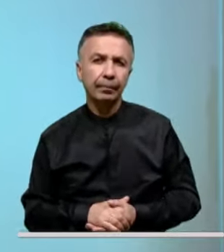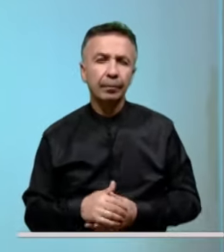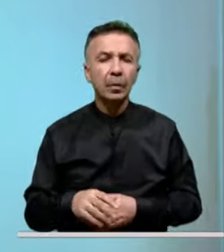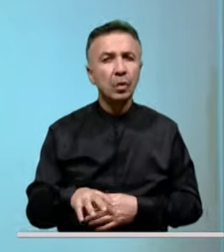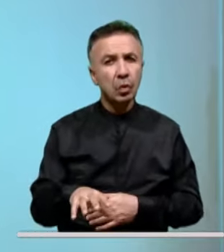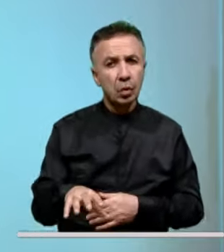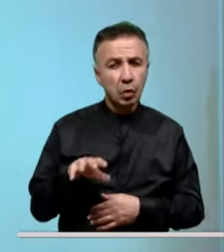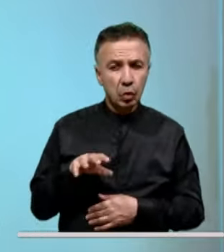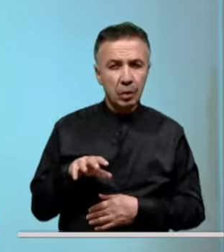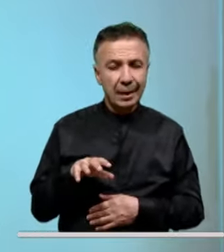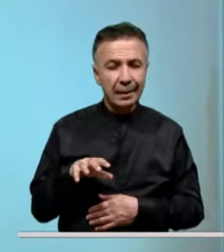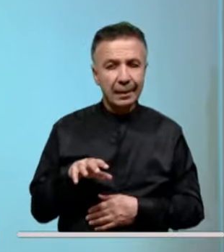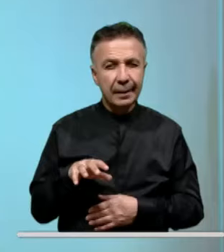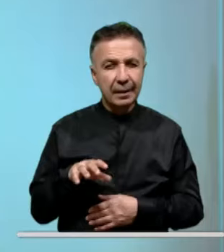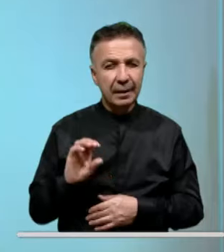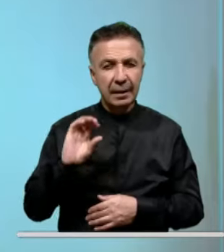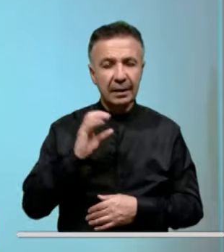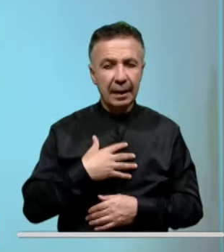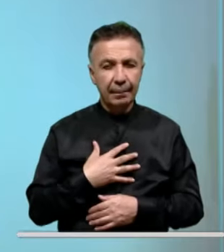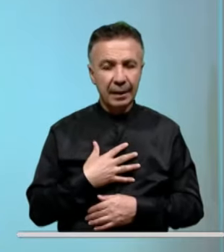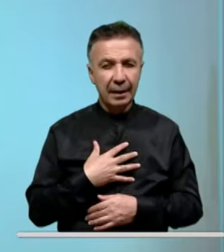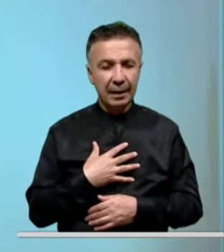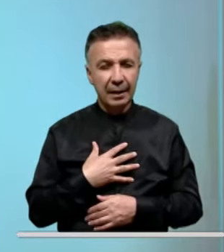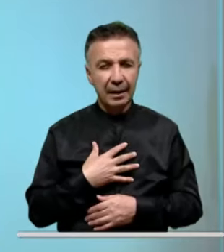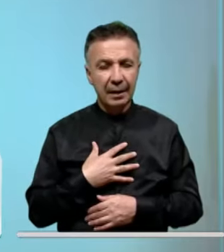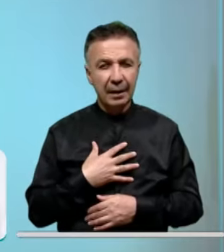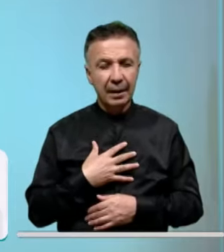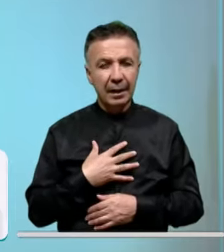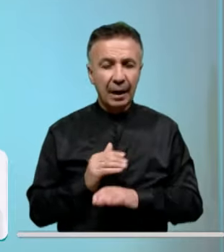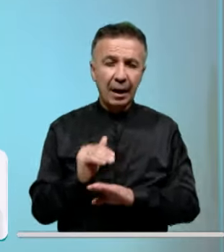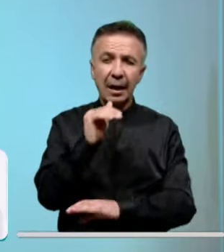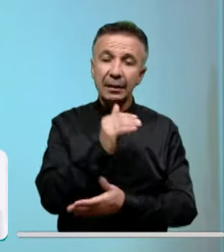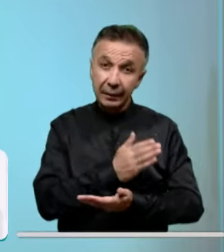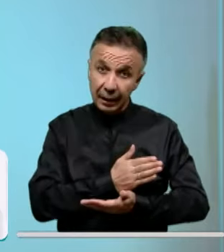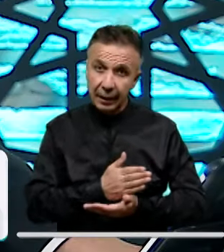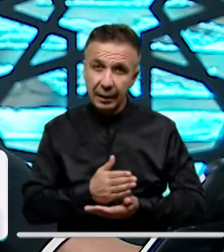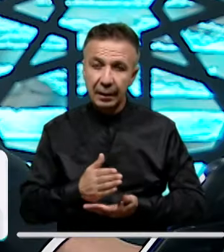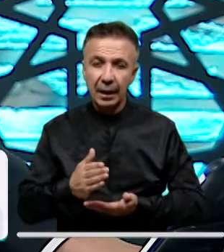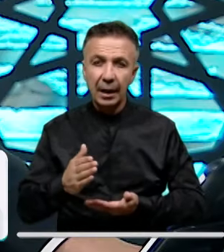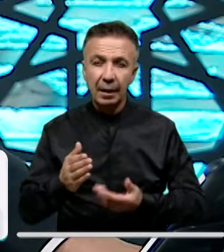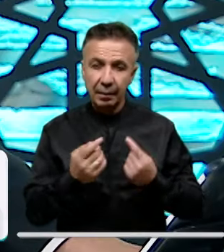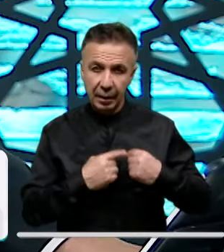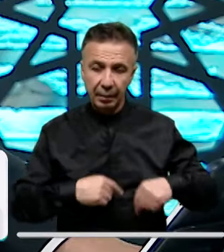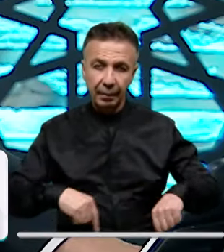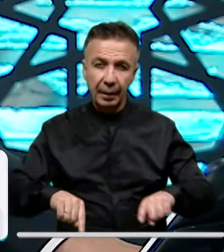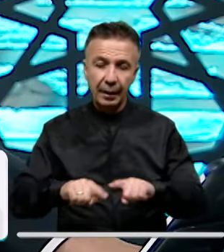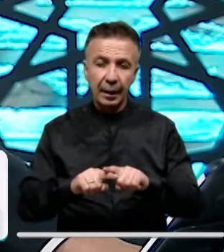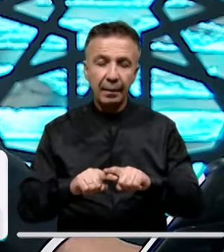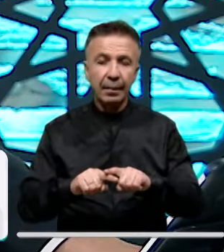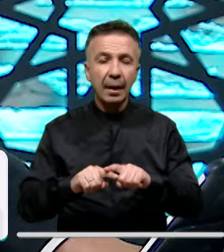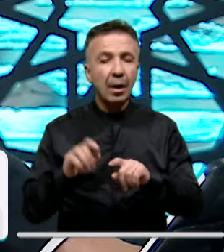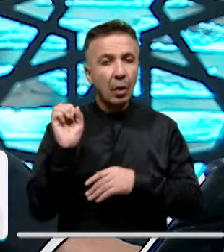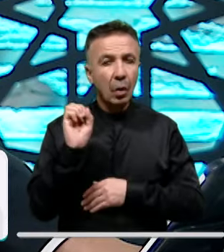Sünnet dinin hayata aktarılış biçimini bize öğretir,